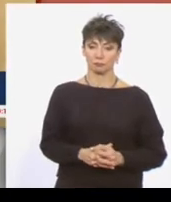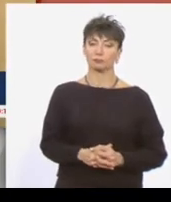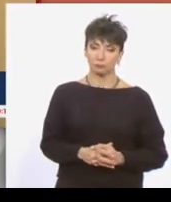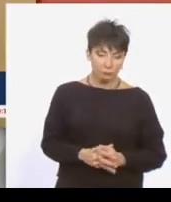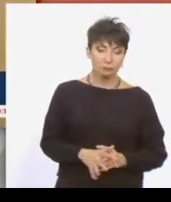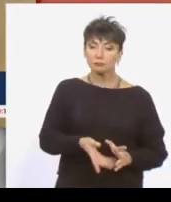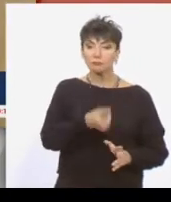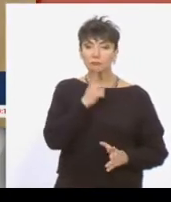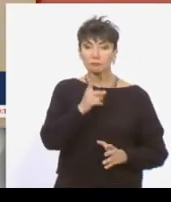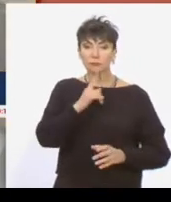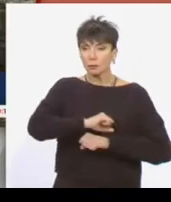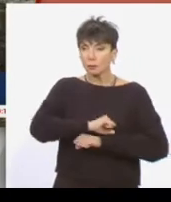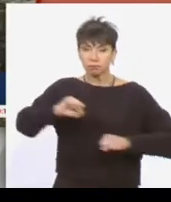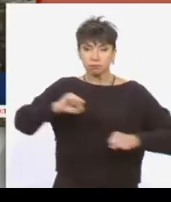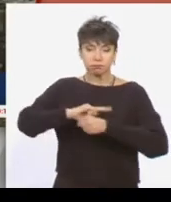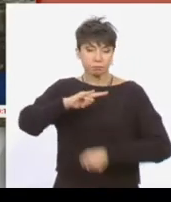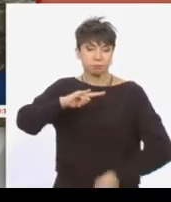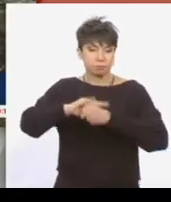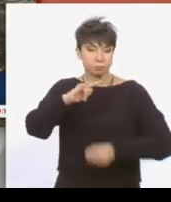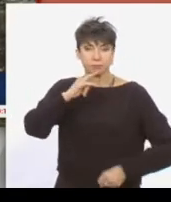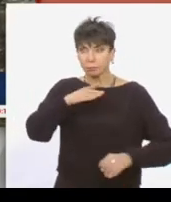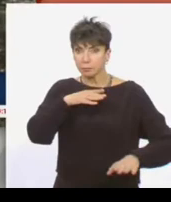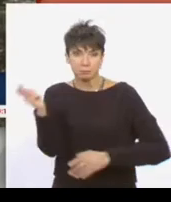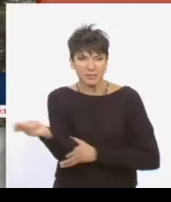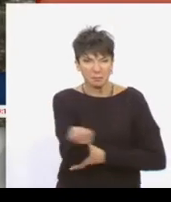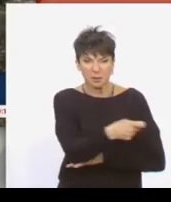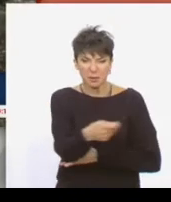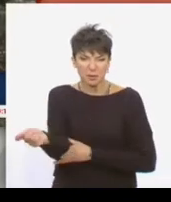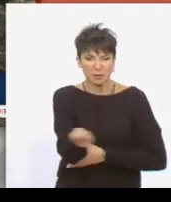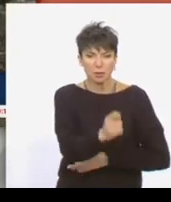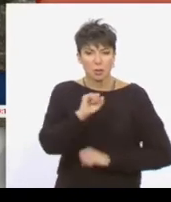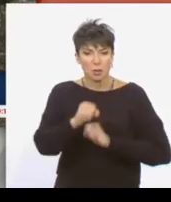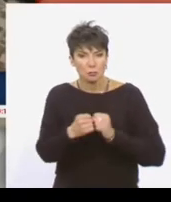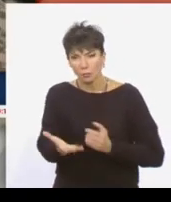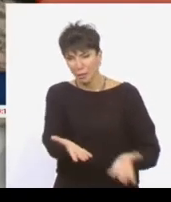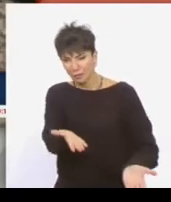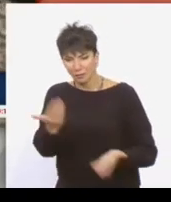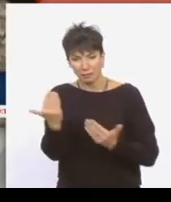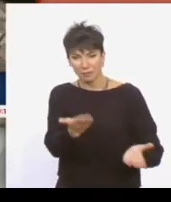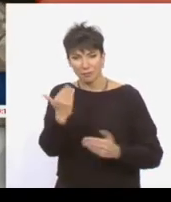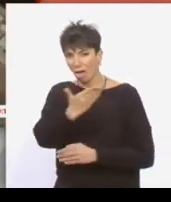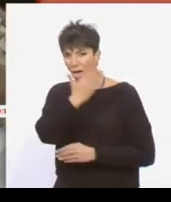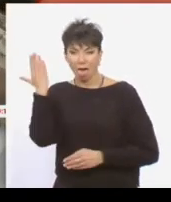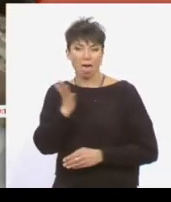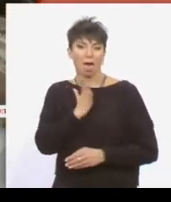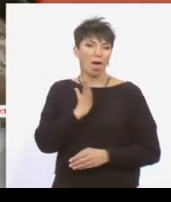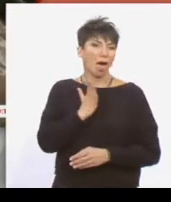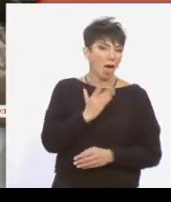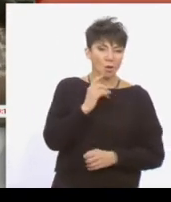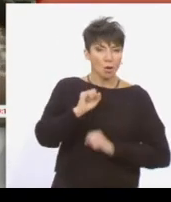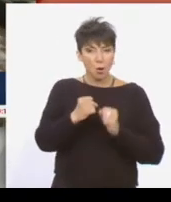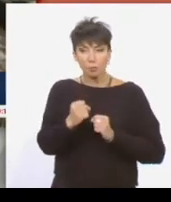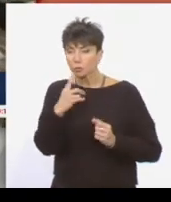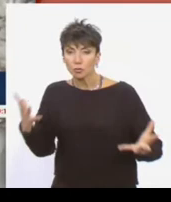Μέσα από τα βομβαρδισμένα κτίρια οι πυροσβέστες καταβάλουν υπεράνθρωπες προσπάθειες να απομακρύνουν τους άμαχους και να σώσουν τα